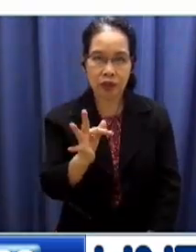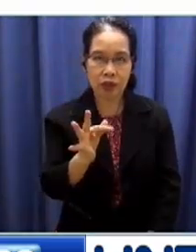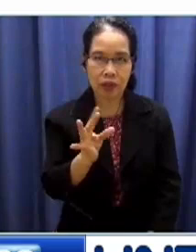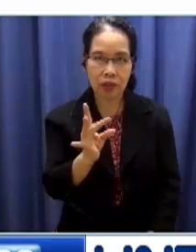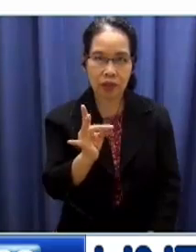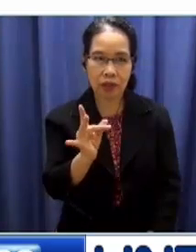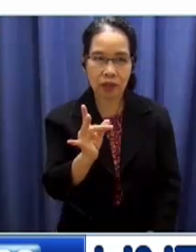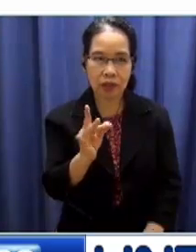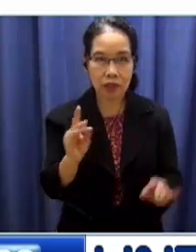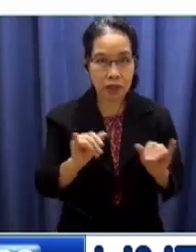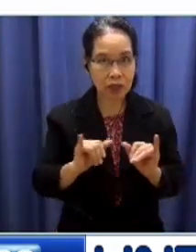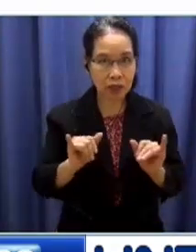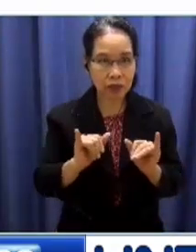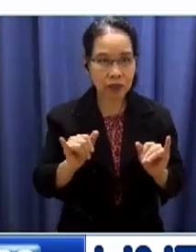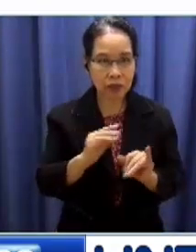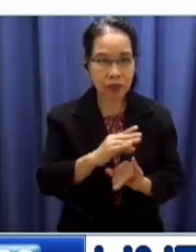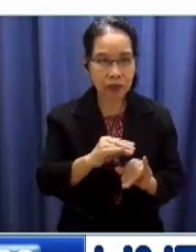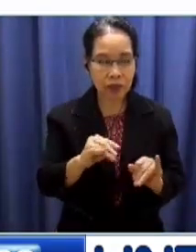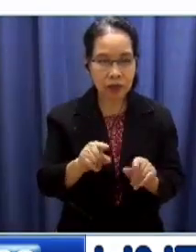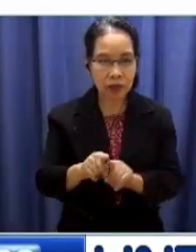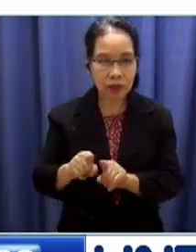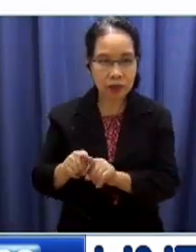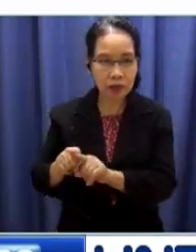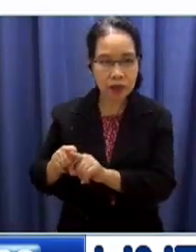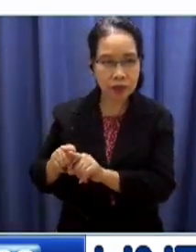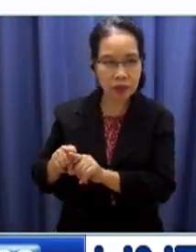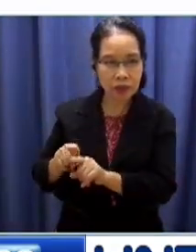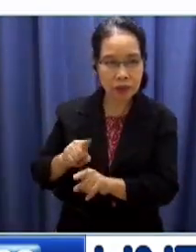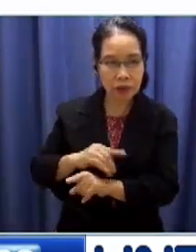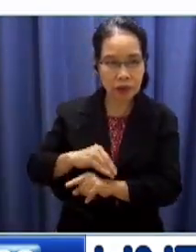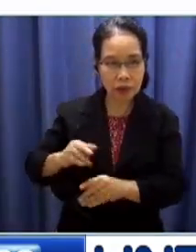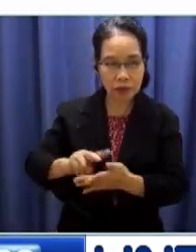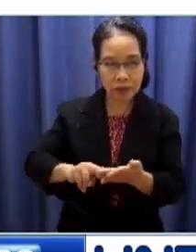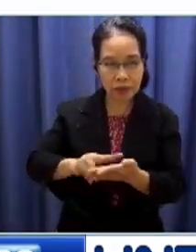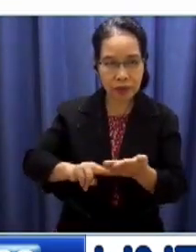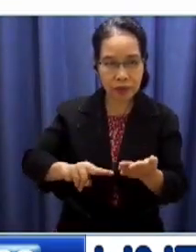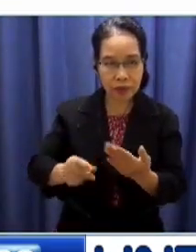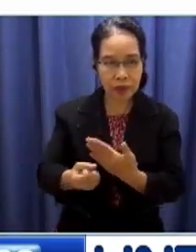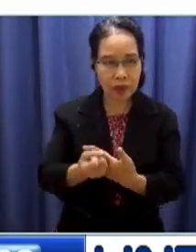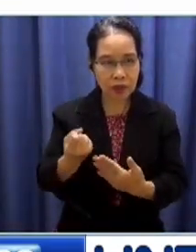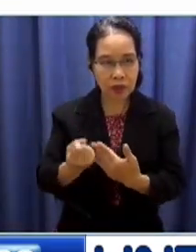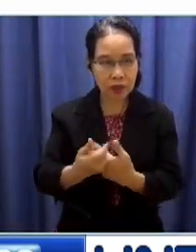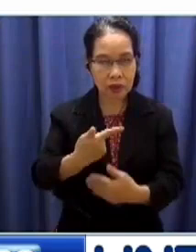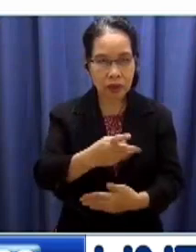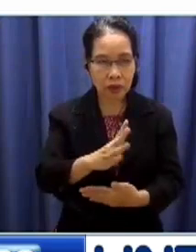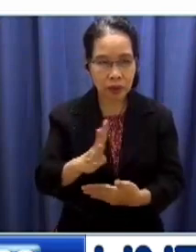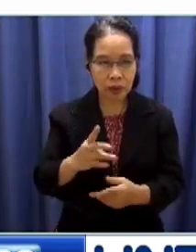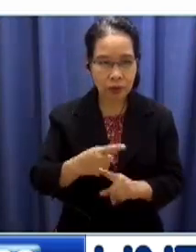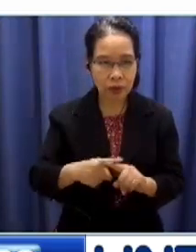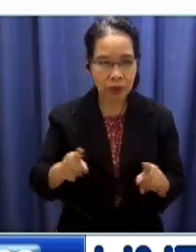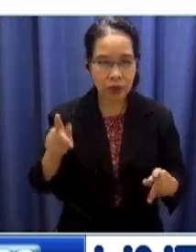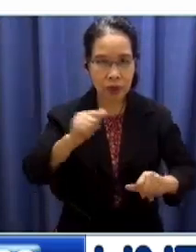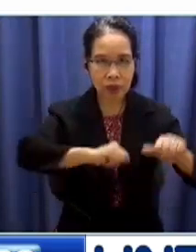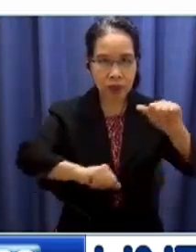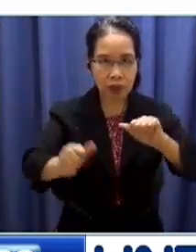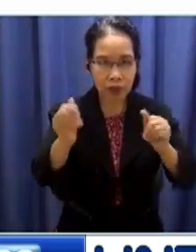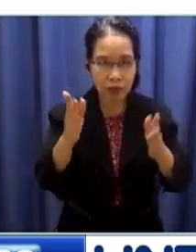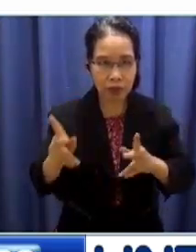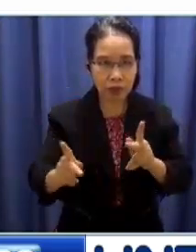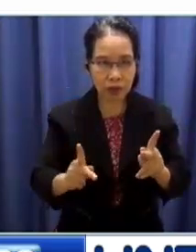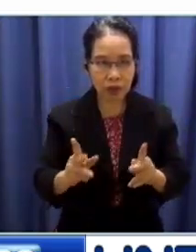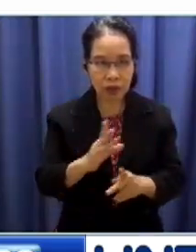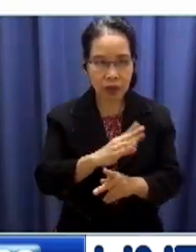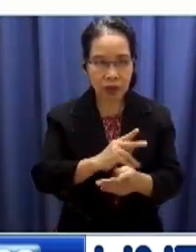ay, sa mga magbabasa, para madali, G4 na lang. Pero sa mga siyentipiko, yan po ay kabahagi, Kuya Daniel, ng pamilya